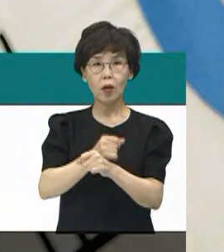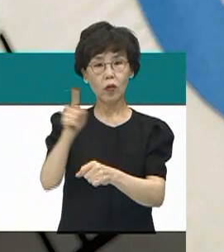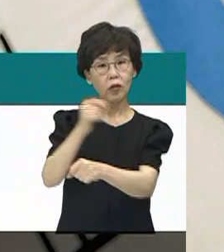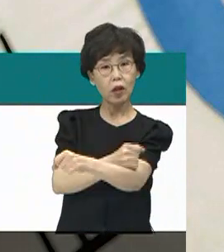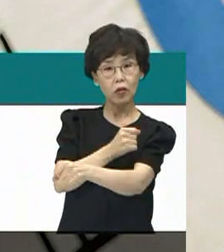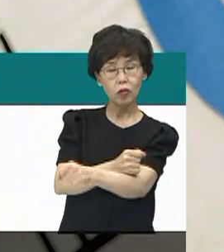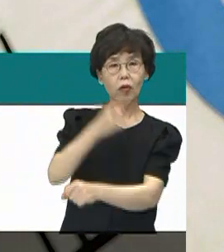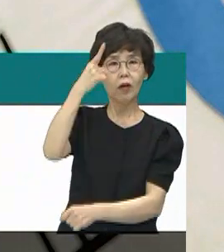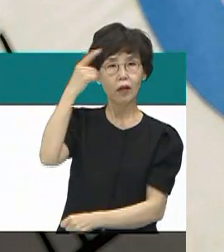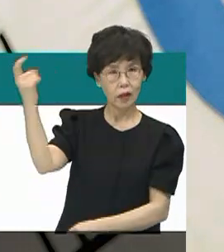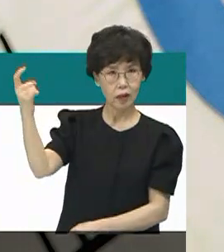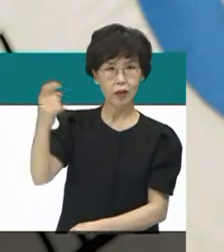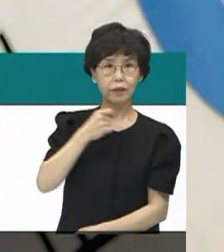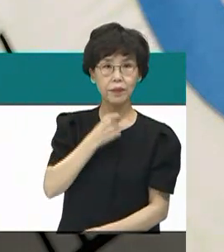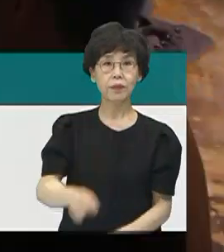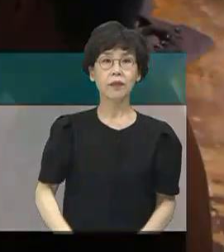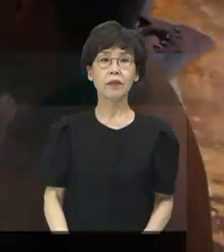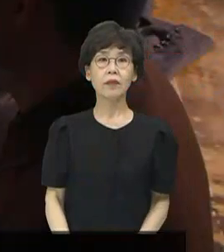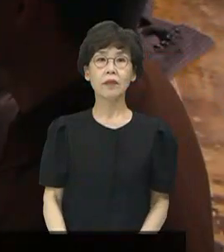업적을 기리고자 합니다.